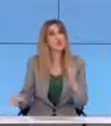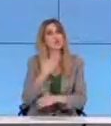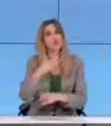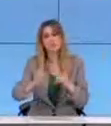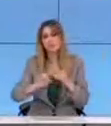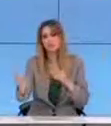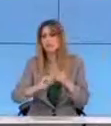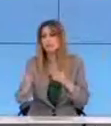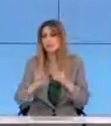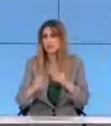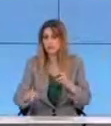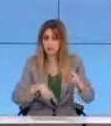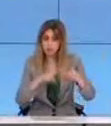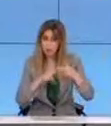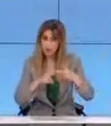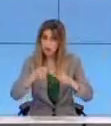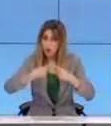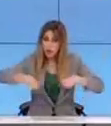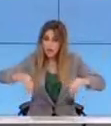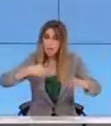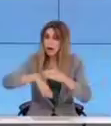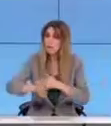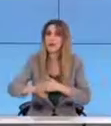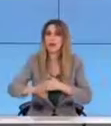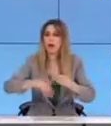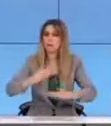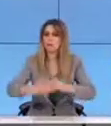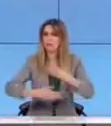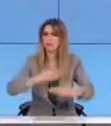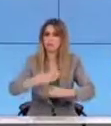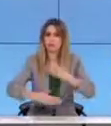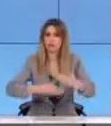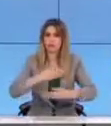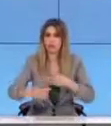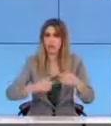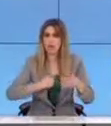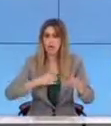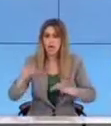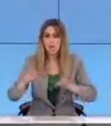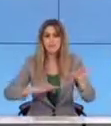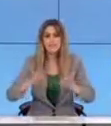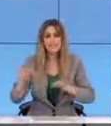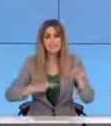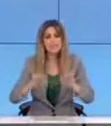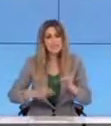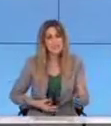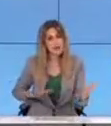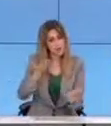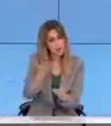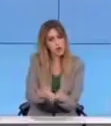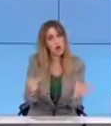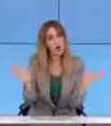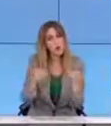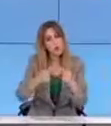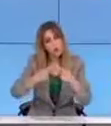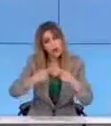φάση στο λιμάνι του Πειραιά με την έγκριση του Master Plan του ΟΛΠ που θα δώσει ακόμη